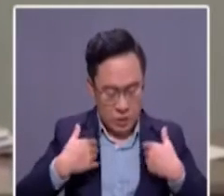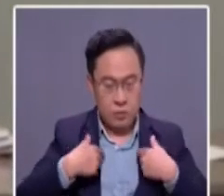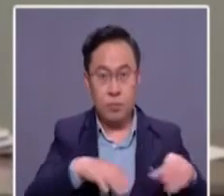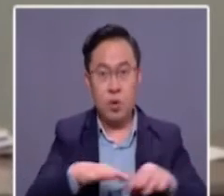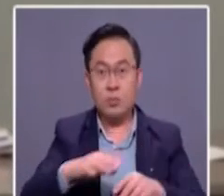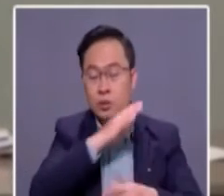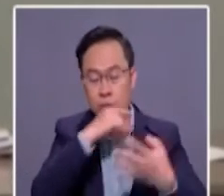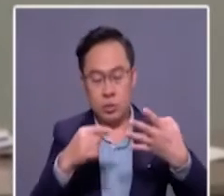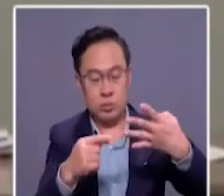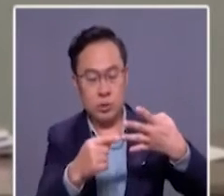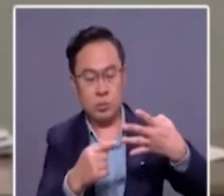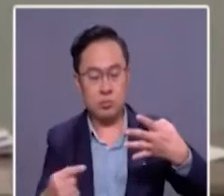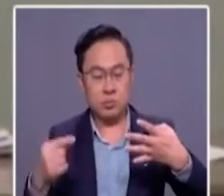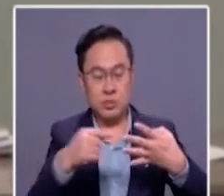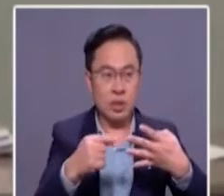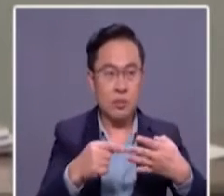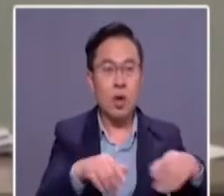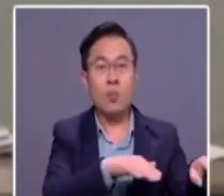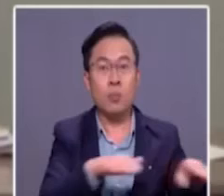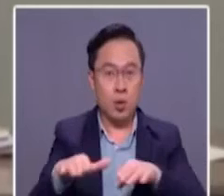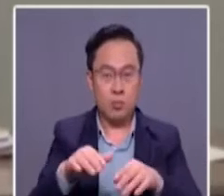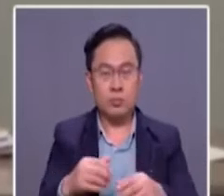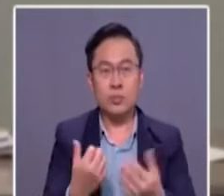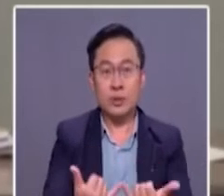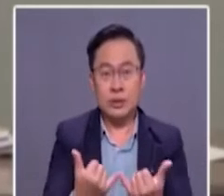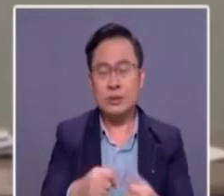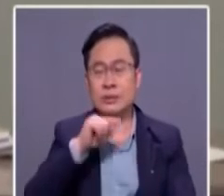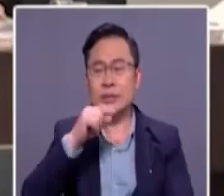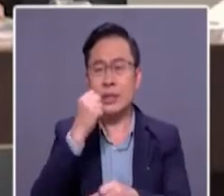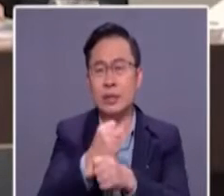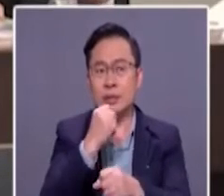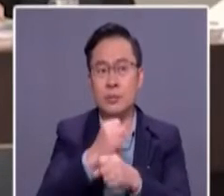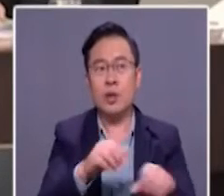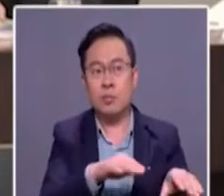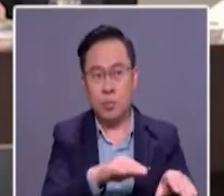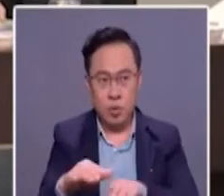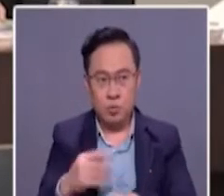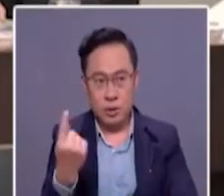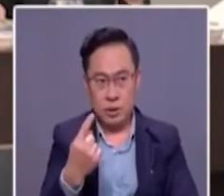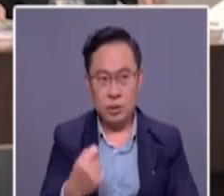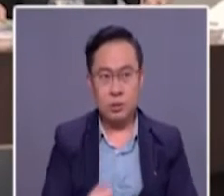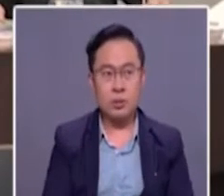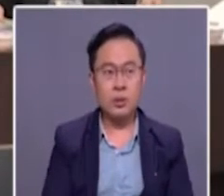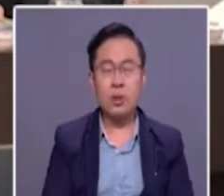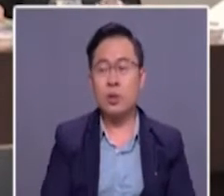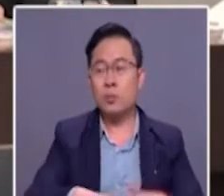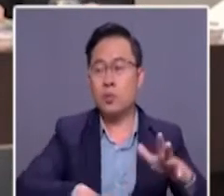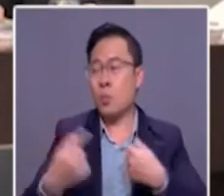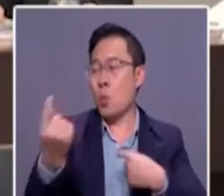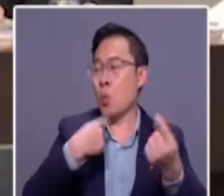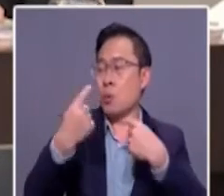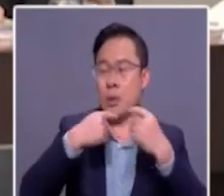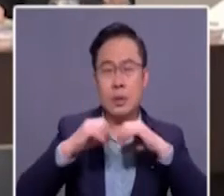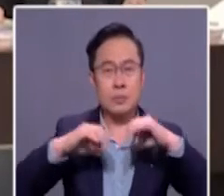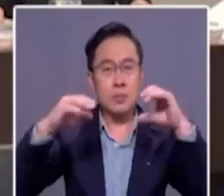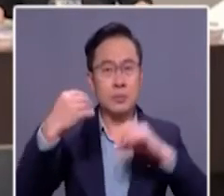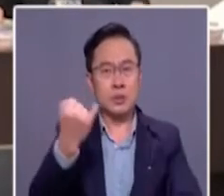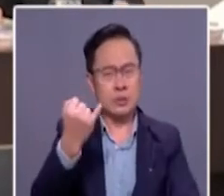อถึงขั้นที่3แล้วขณะนี้เป็นเพียงการเตรียมการเท่านั้นแล้วท่านตัดพ้อด้วยนะฮะท่านตัดพ้อว่ายังไงบ้างเดี๋ยวไปฟังร